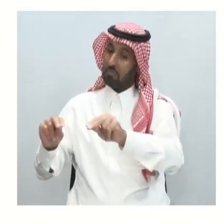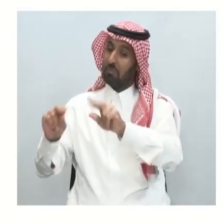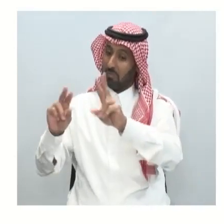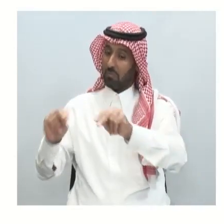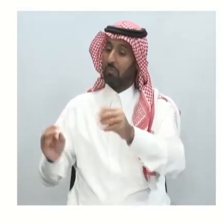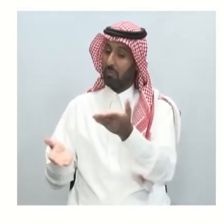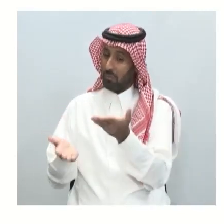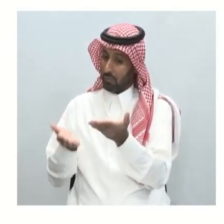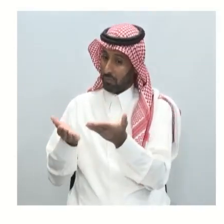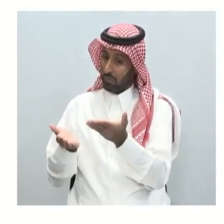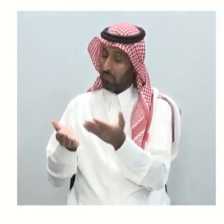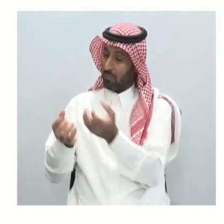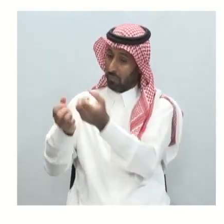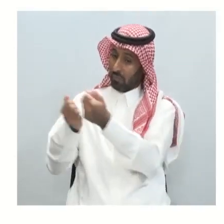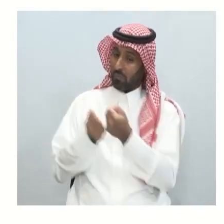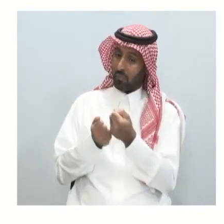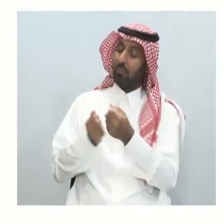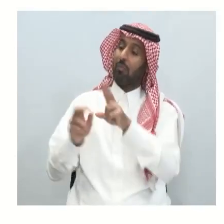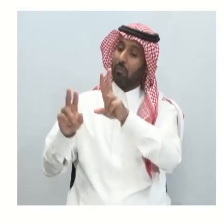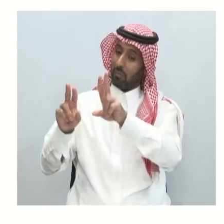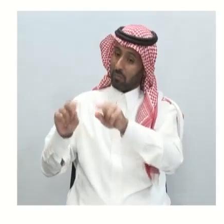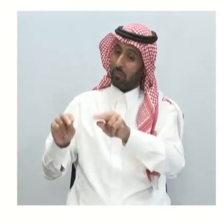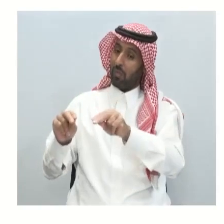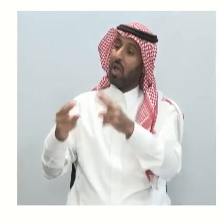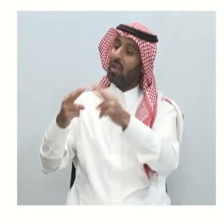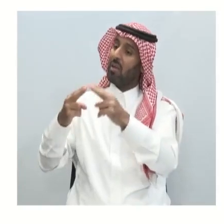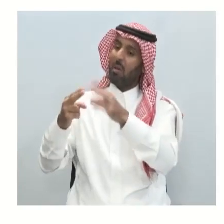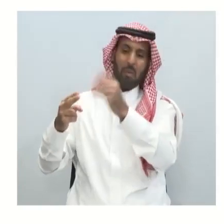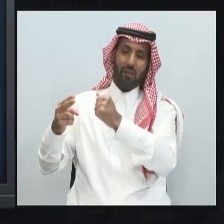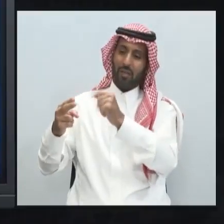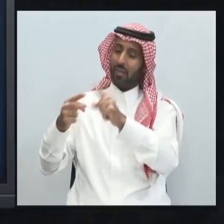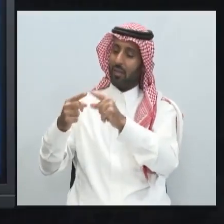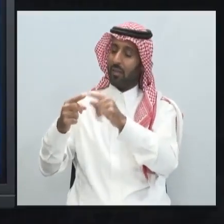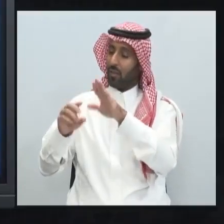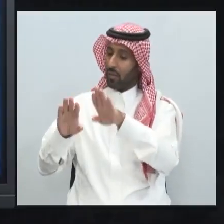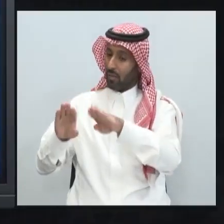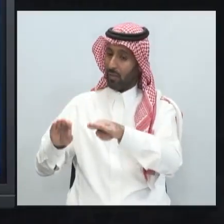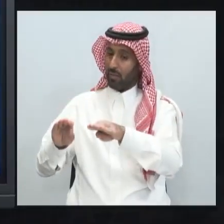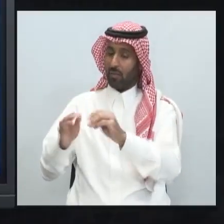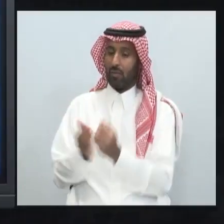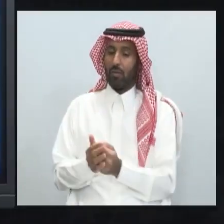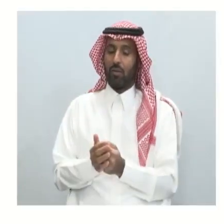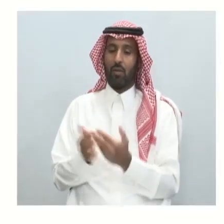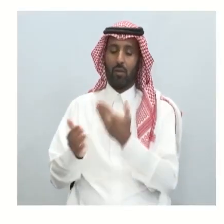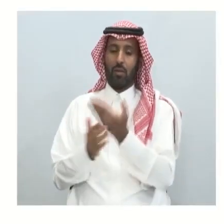اذا ينجذب بنفس المقدار لن يكون هناك فارق في الكهروسالبيه رائع